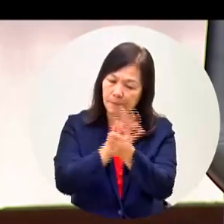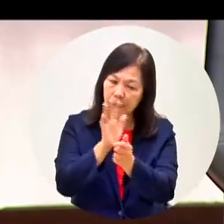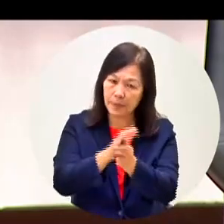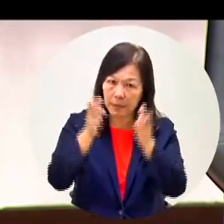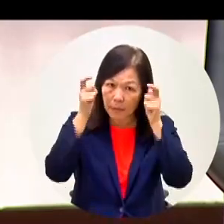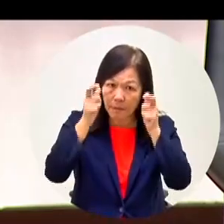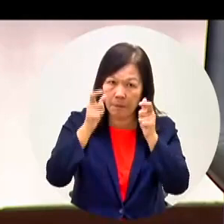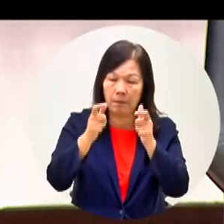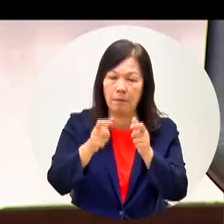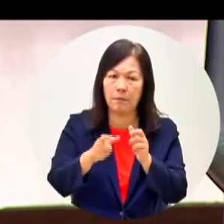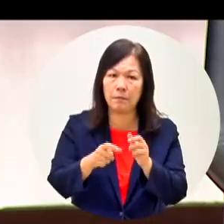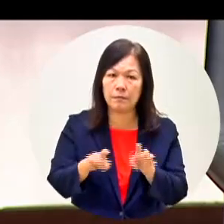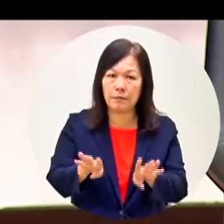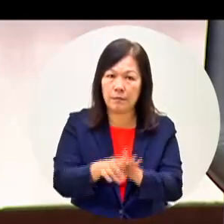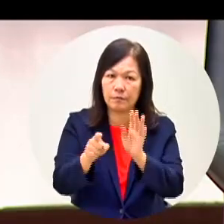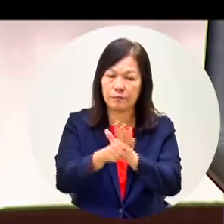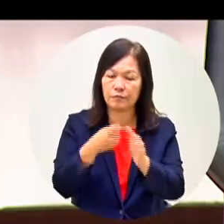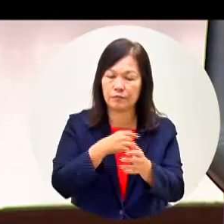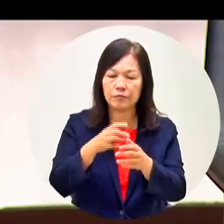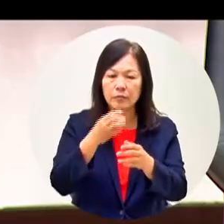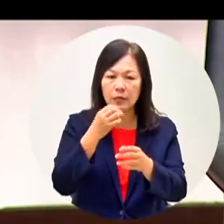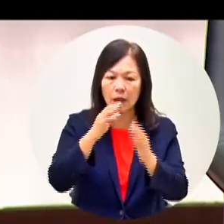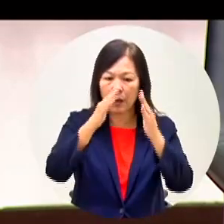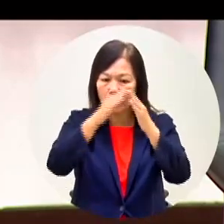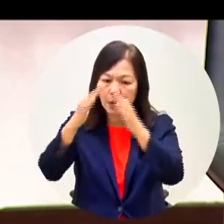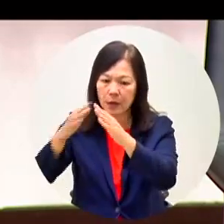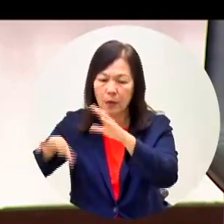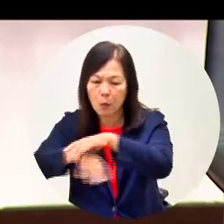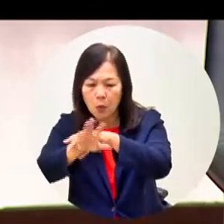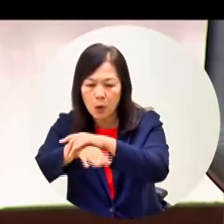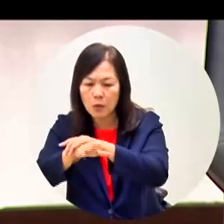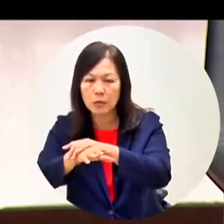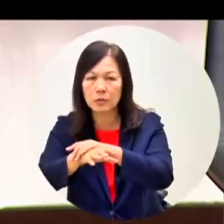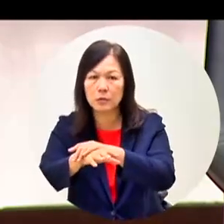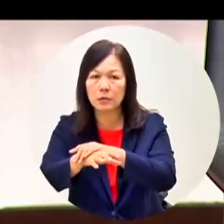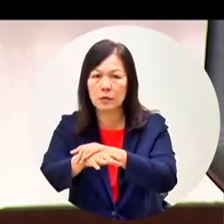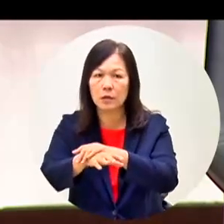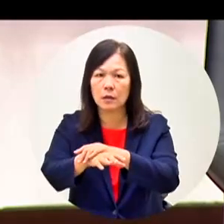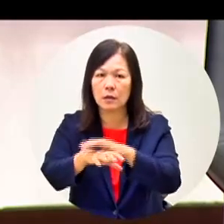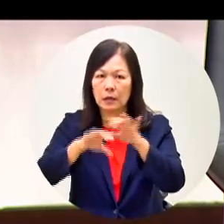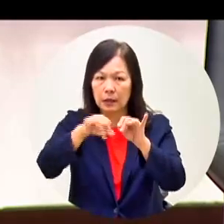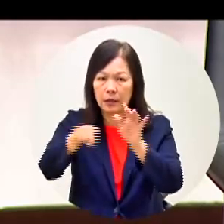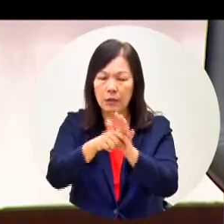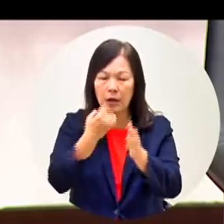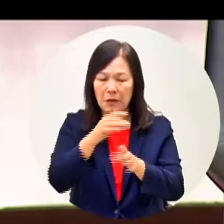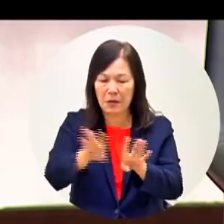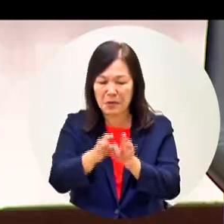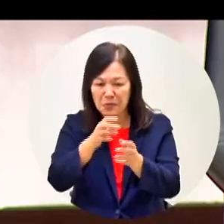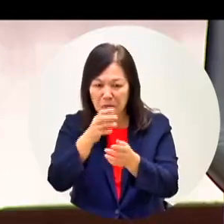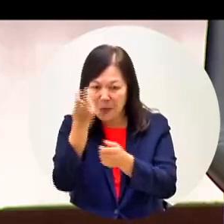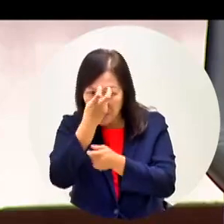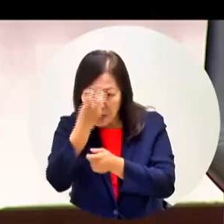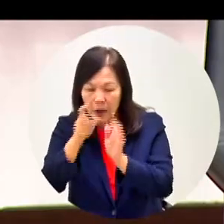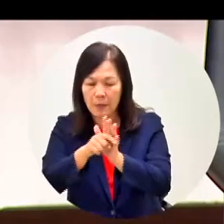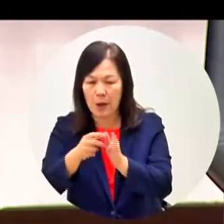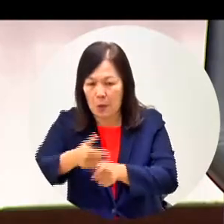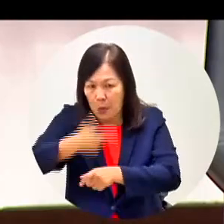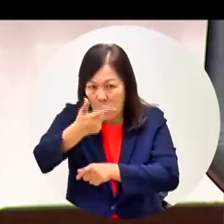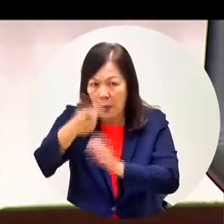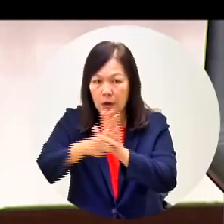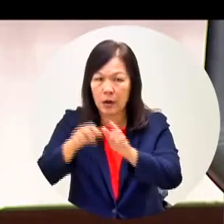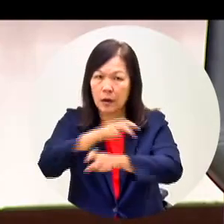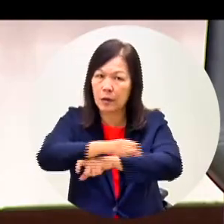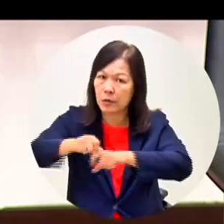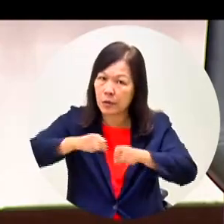的室友的空间来赶快盘整，尽速规划我们高雄的国民运动中